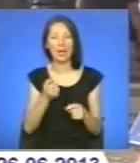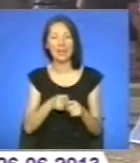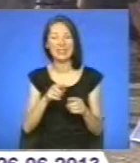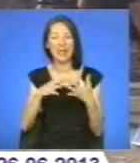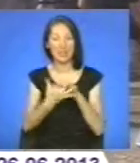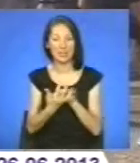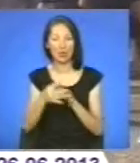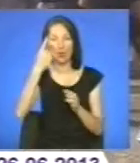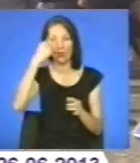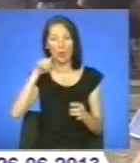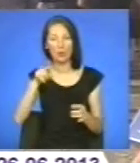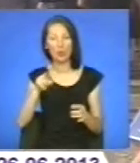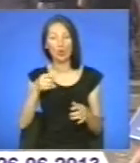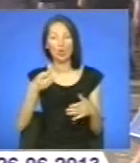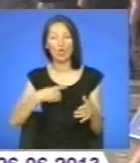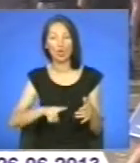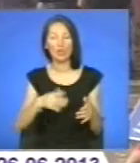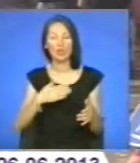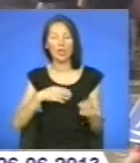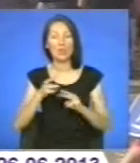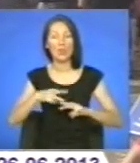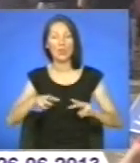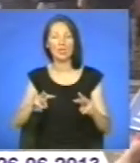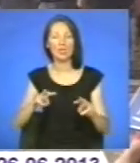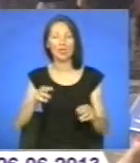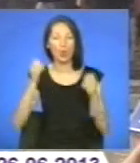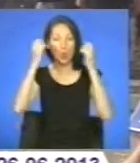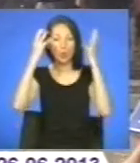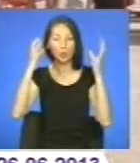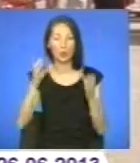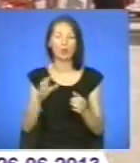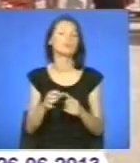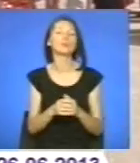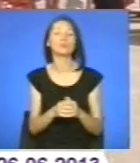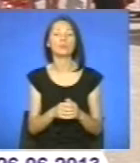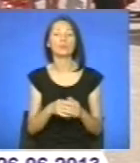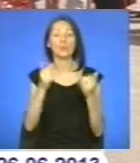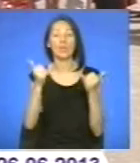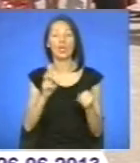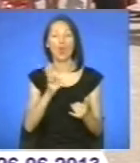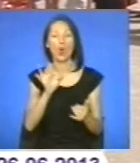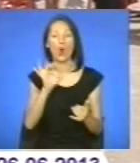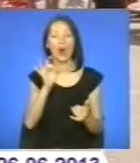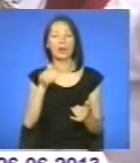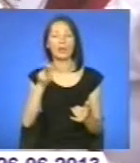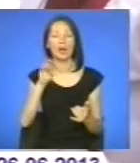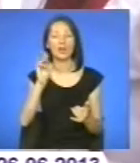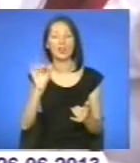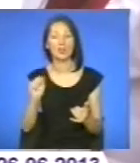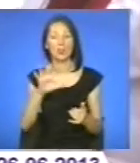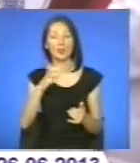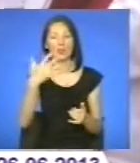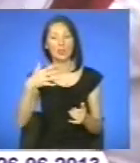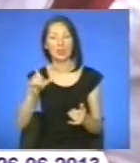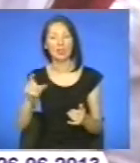тут народився наш міністр культури Григорій Шерген. Нині у Кордишеві 550 жителів. Селяни